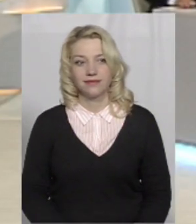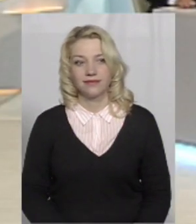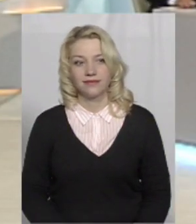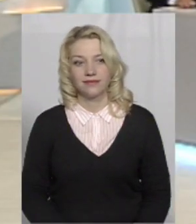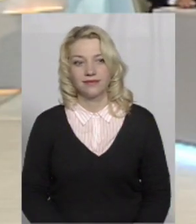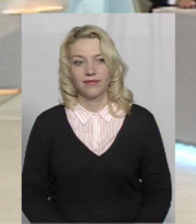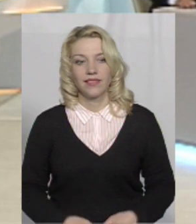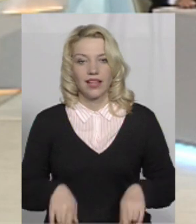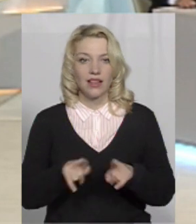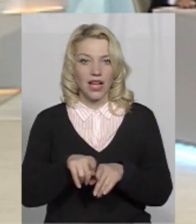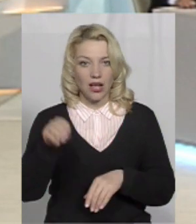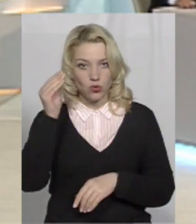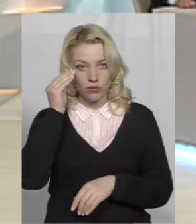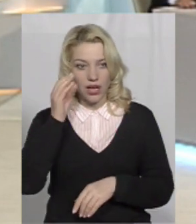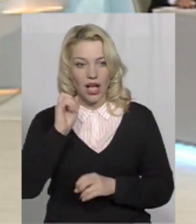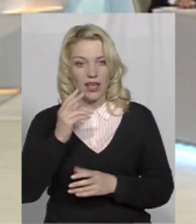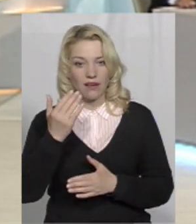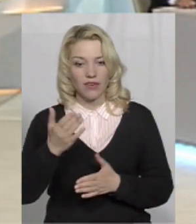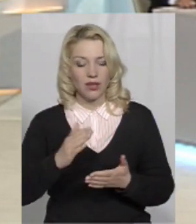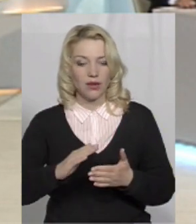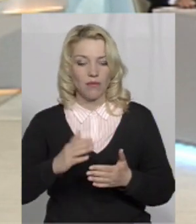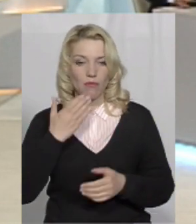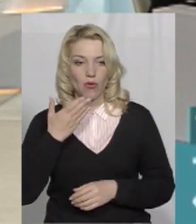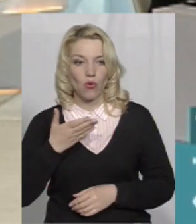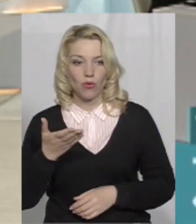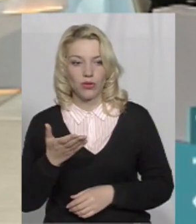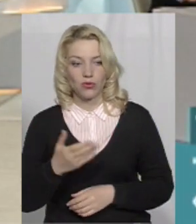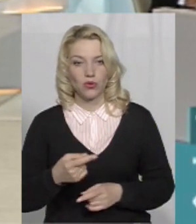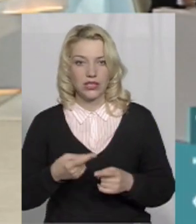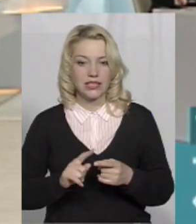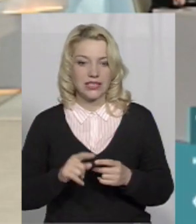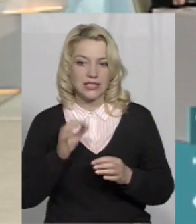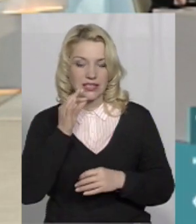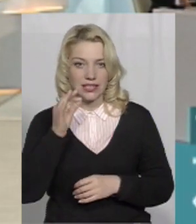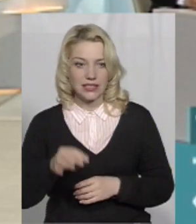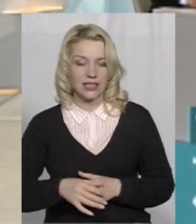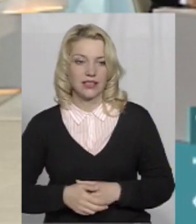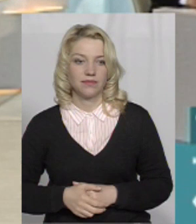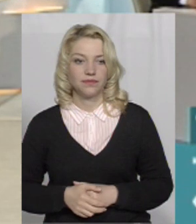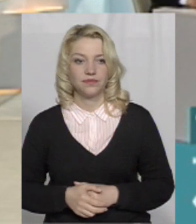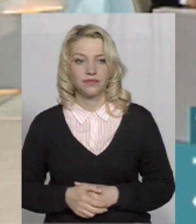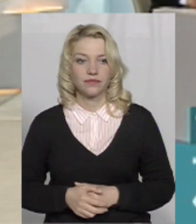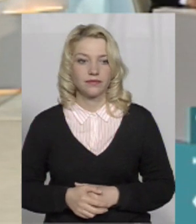От така думка. А як ви прокоментуєте от сказане? Можливо, щось додасте?